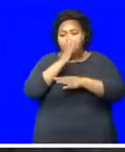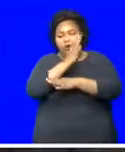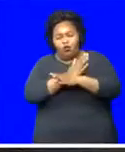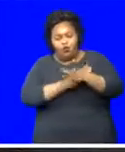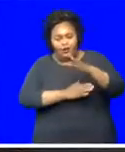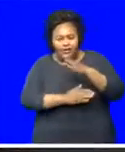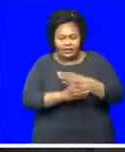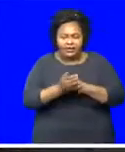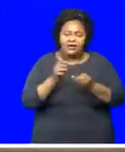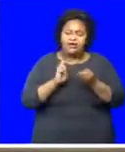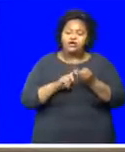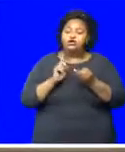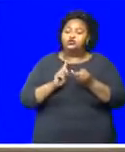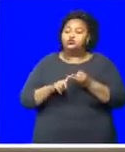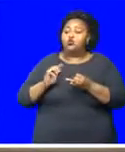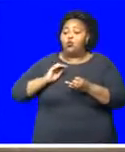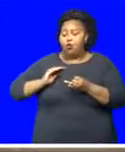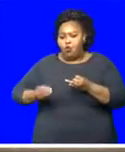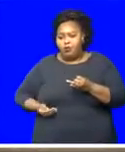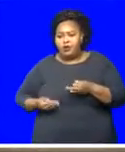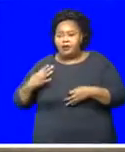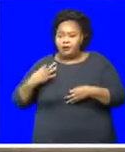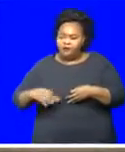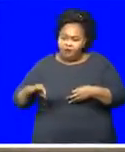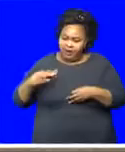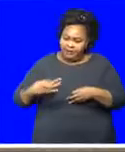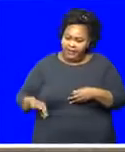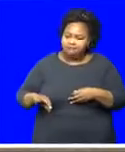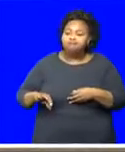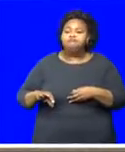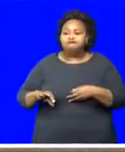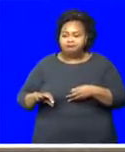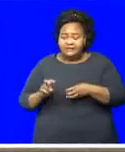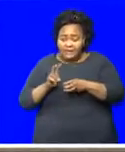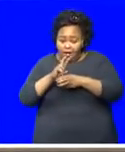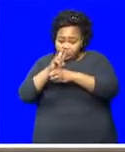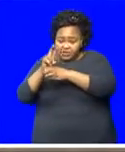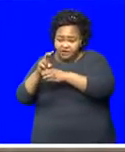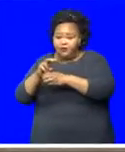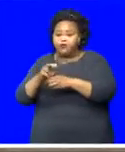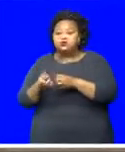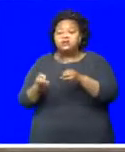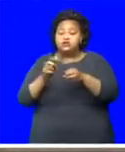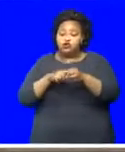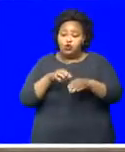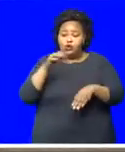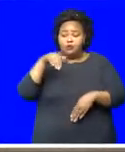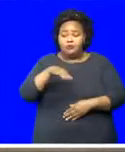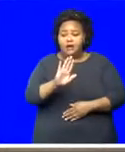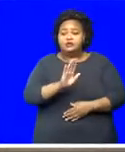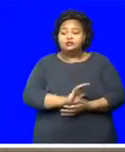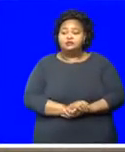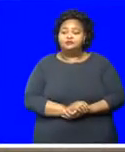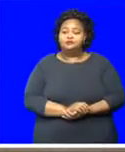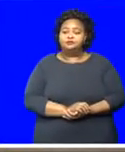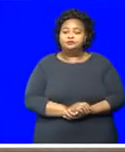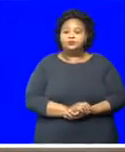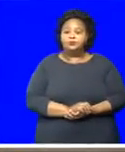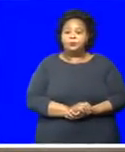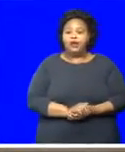kaNgwane iya kwanyalisa insista kakhulu ukuthi bomake for example besides